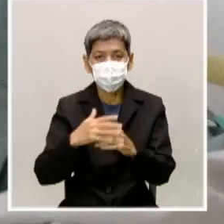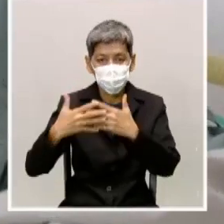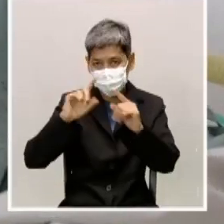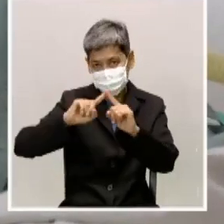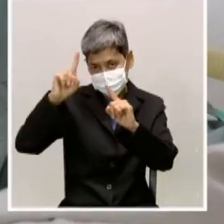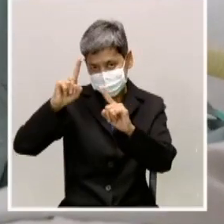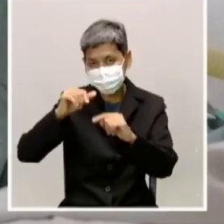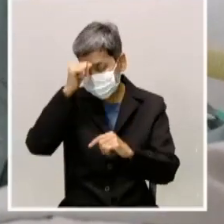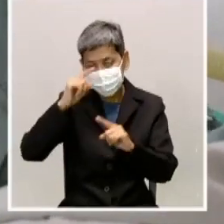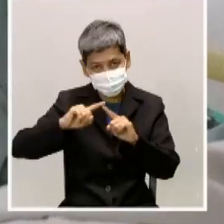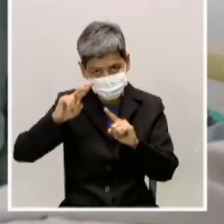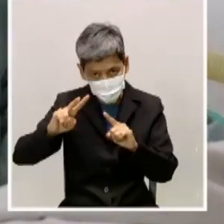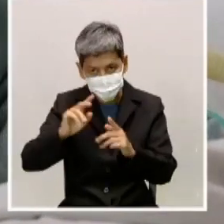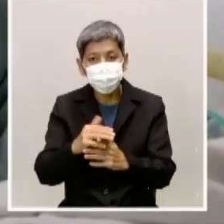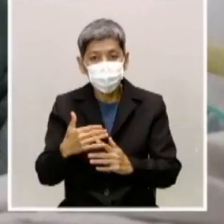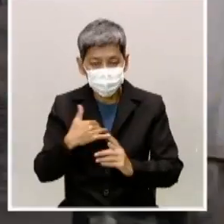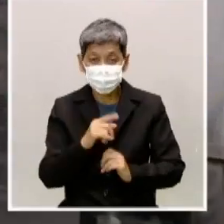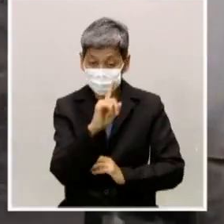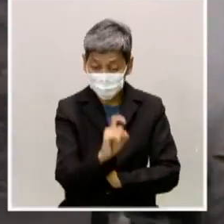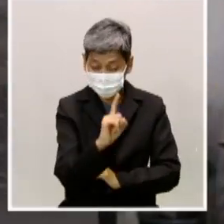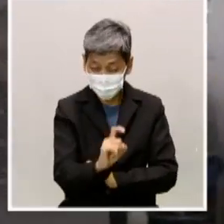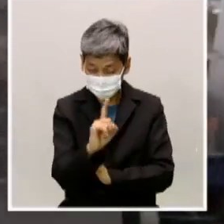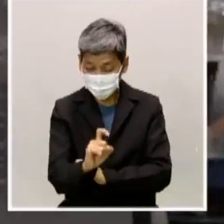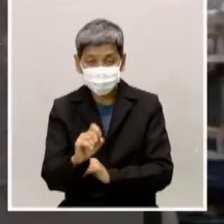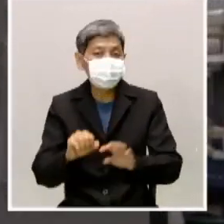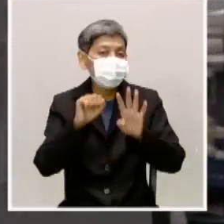หรัฐอเมริกานะคะมีผู้เสียชีวิตสะสม